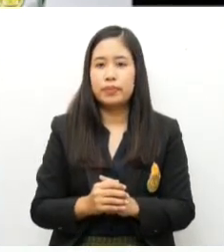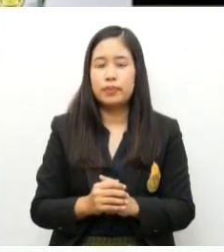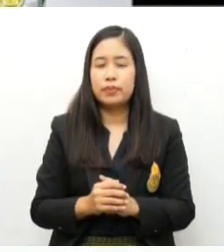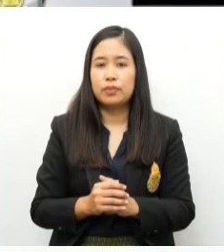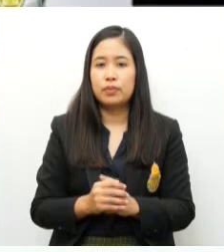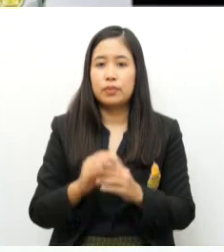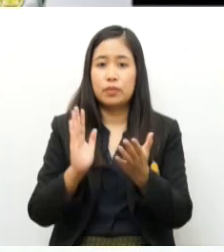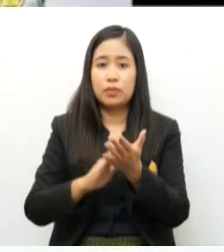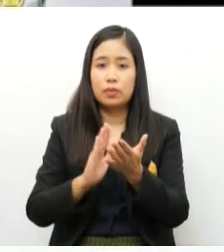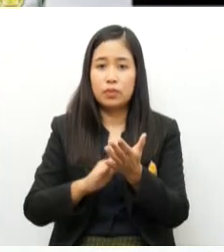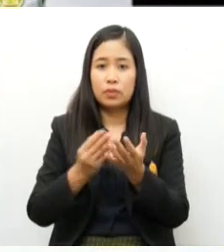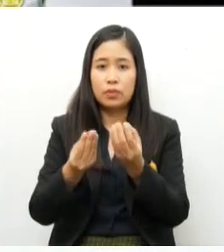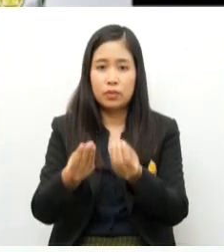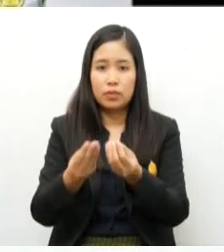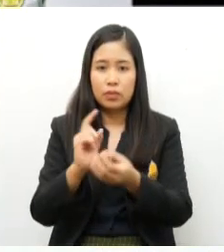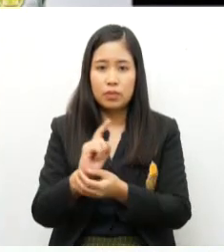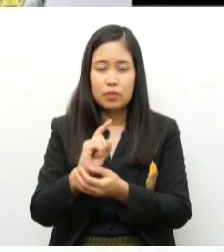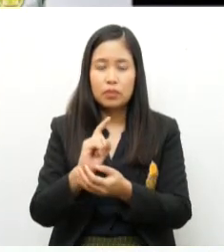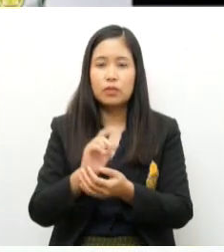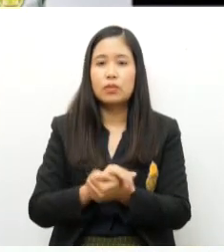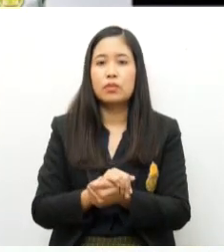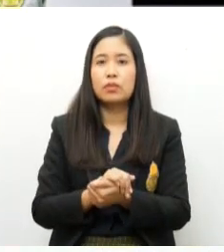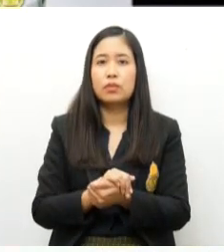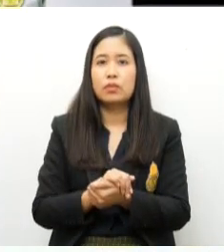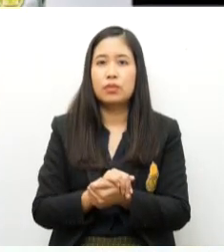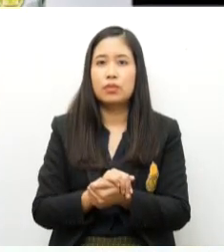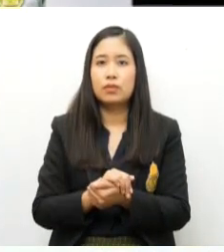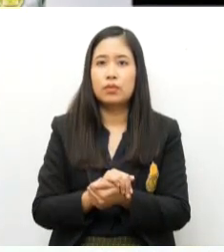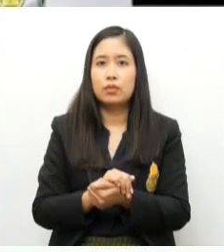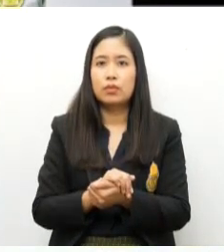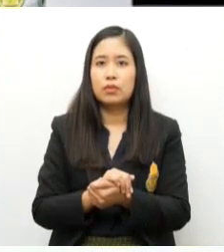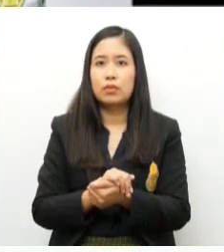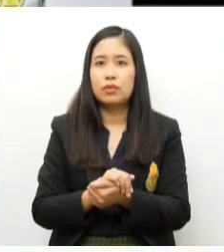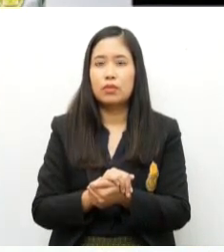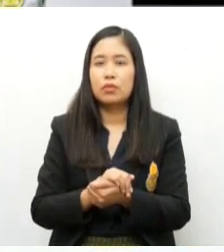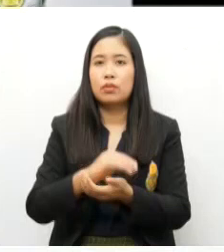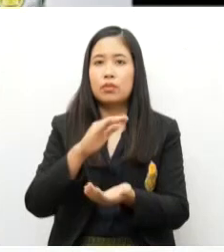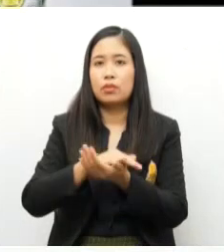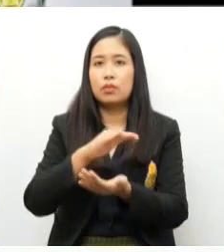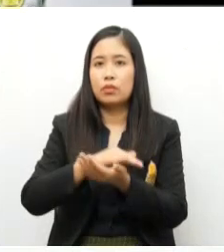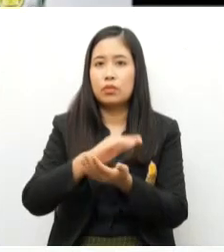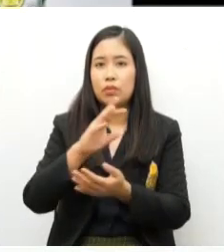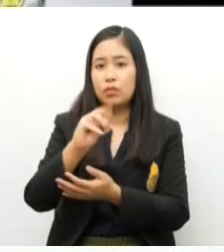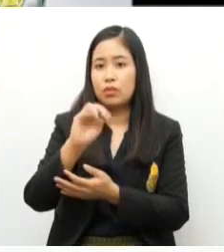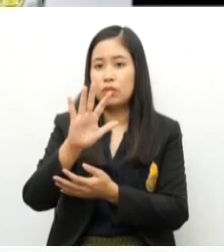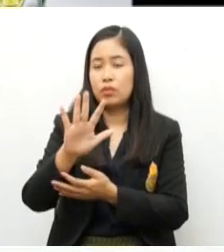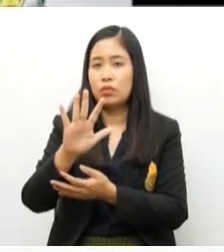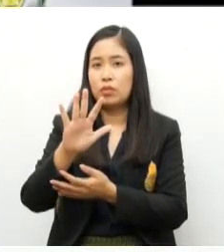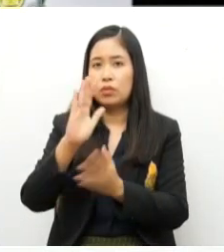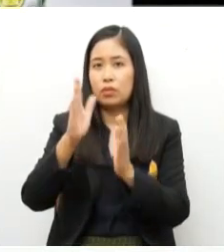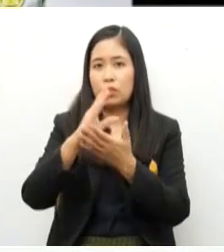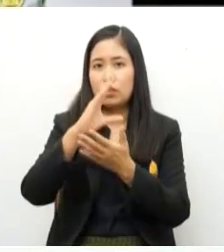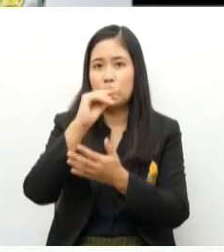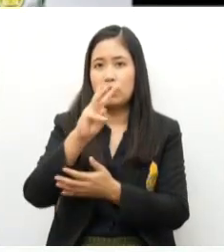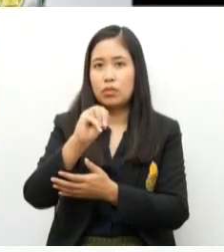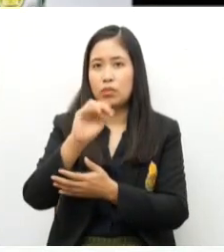มนะครับนายปิยังกูลหมอสุยะนะครับหรือน้องมอสนะครับนักเรียนม.5ที่